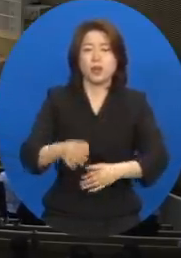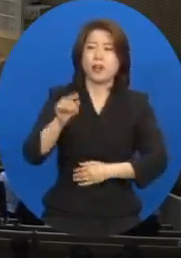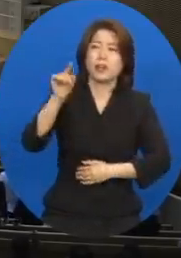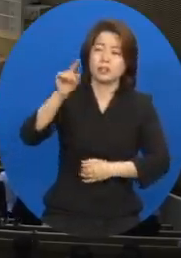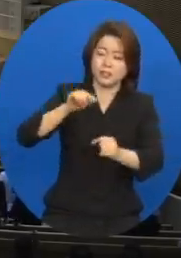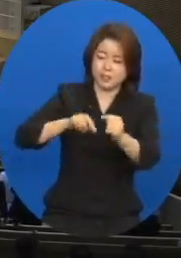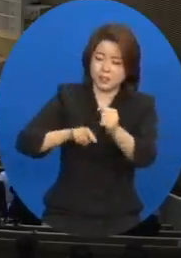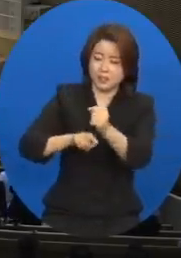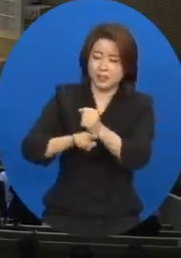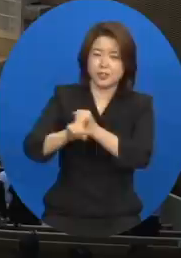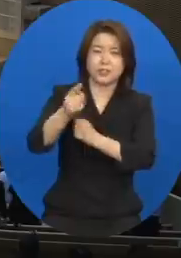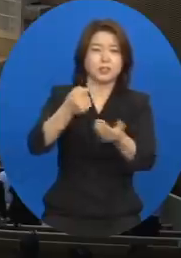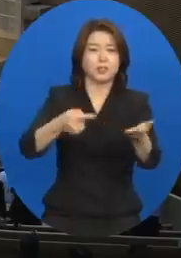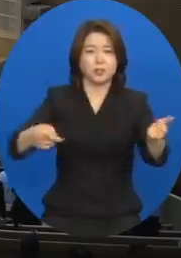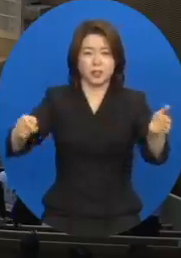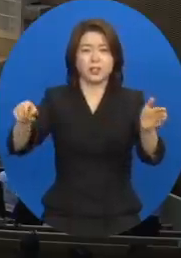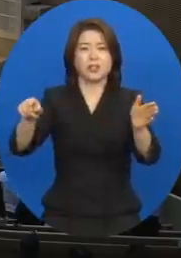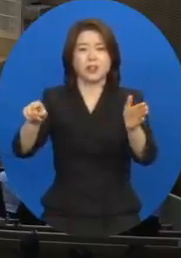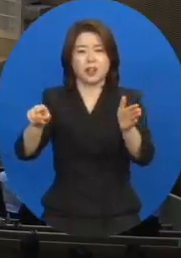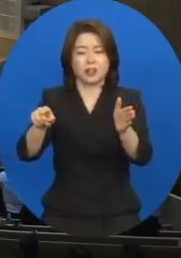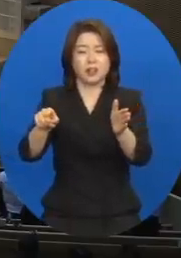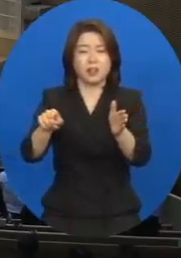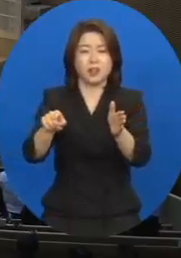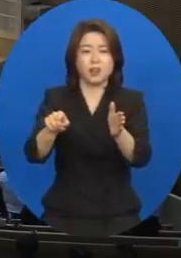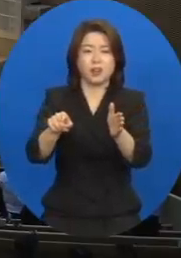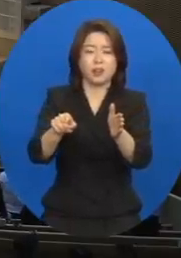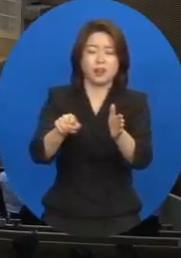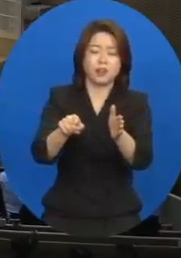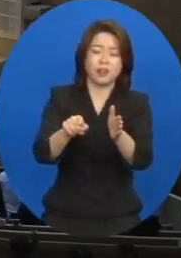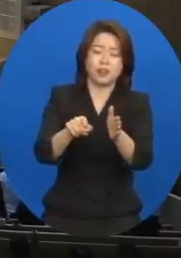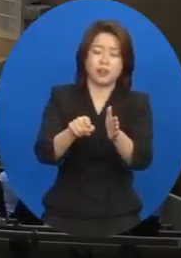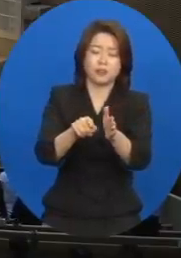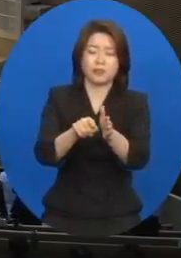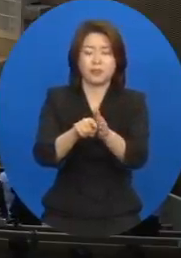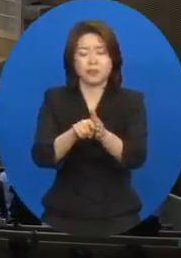나라와 그 뜻을 위하여